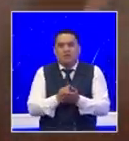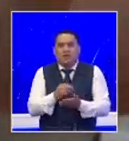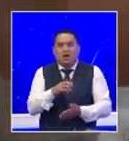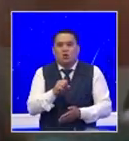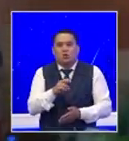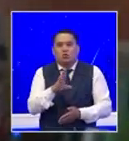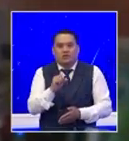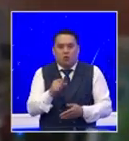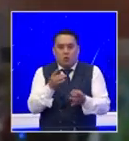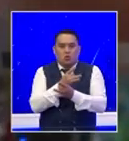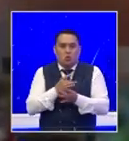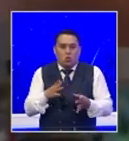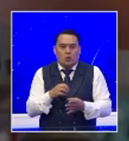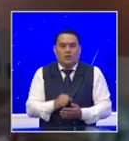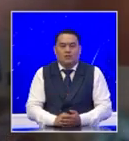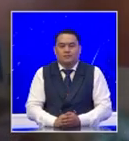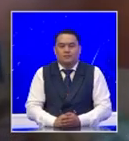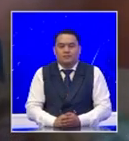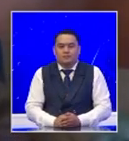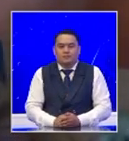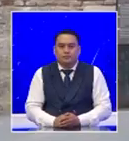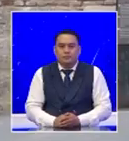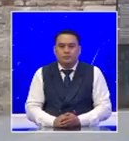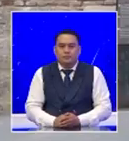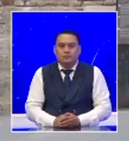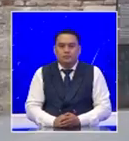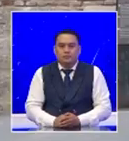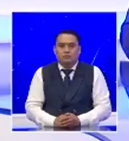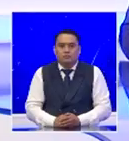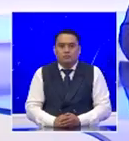Якушева и министра культуры Ольги Любимовой.